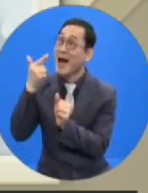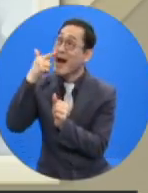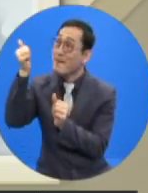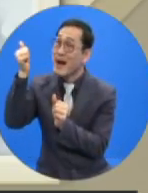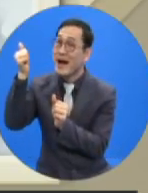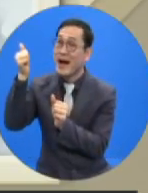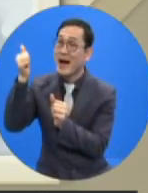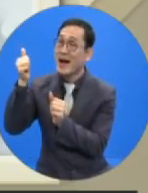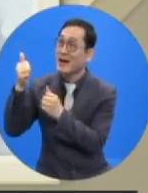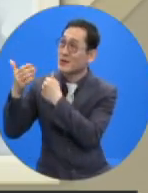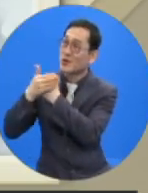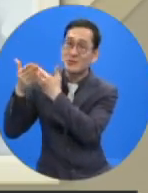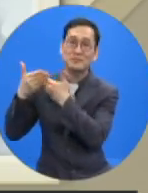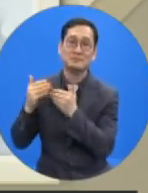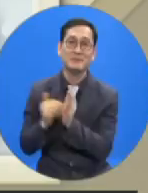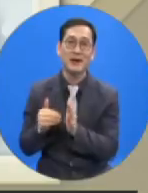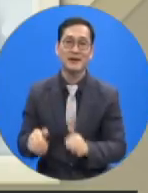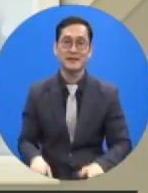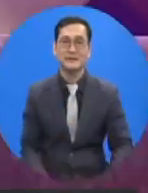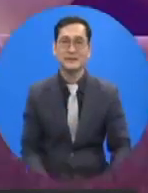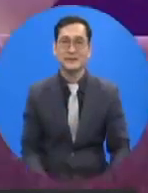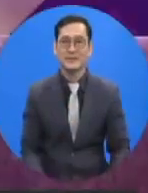아, 재밌네요. 하나씩 보시죠.